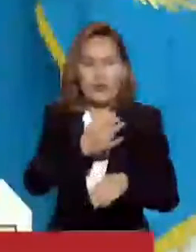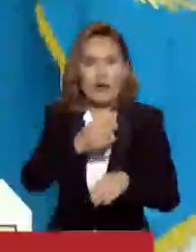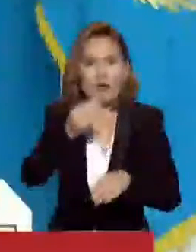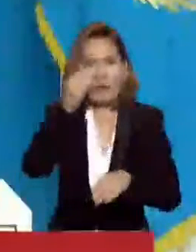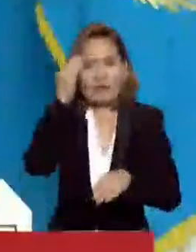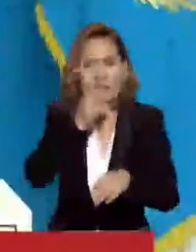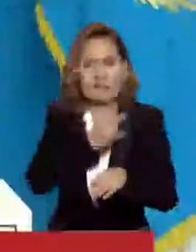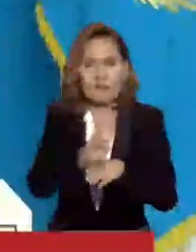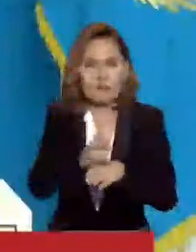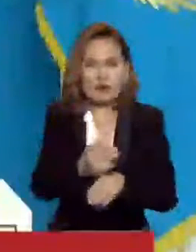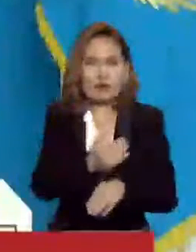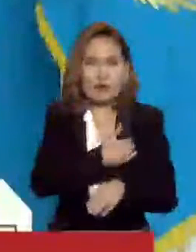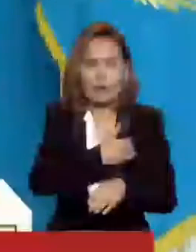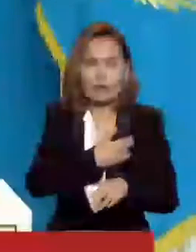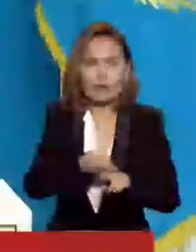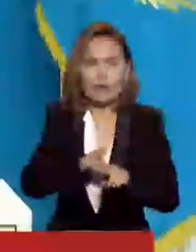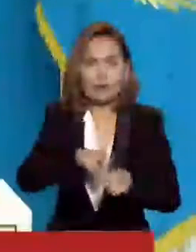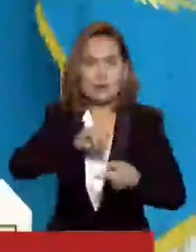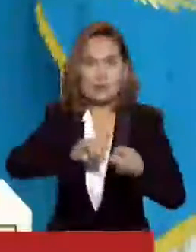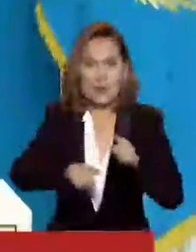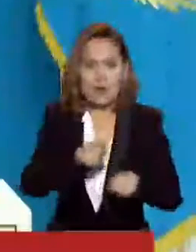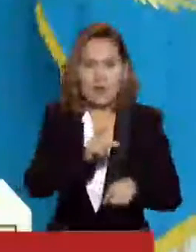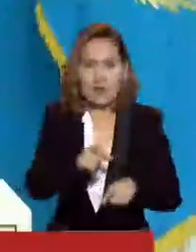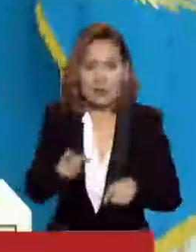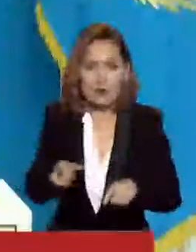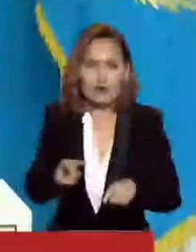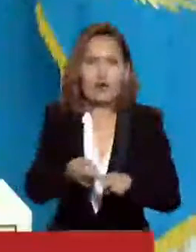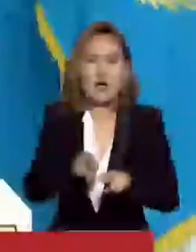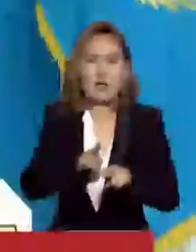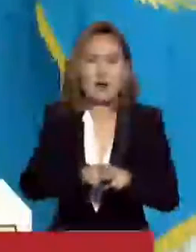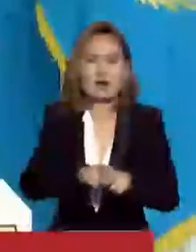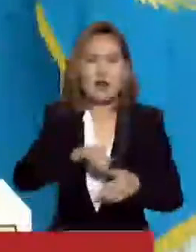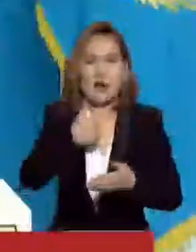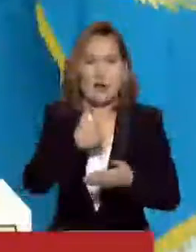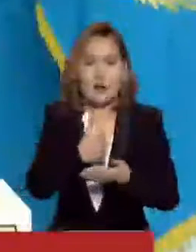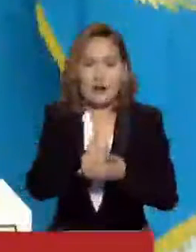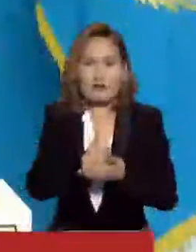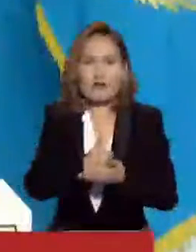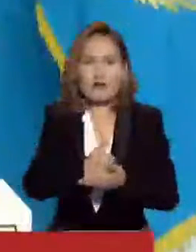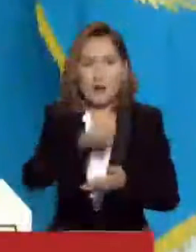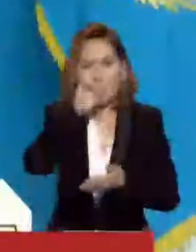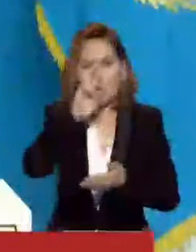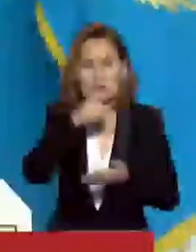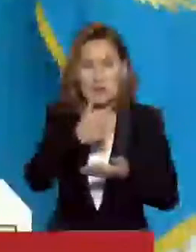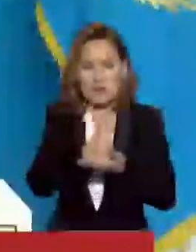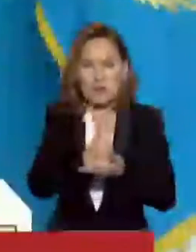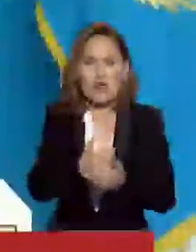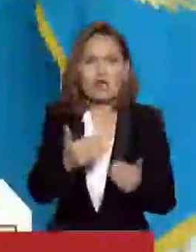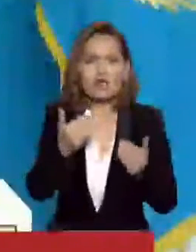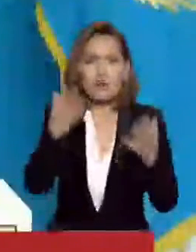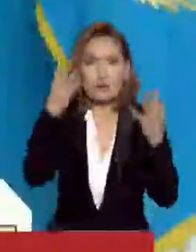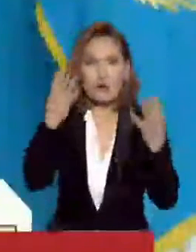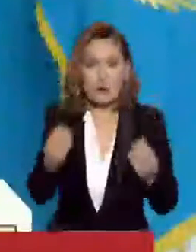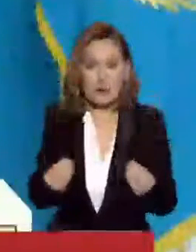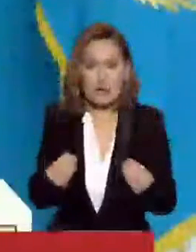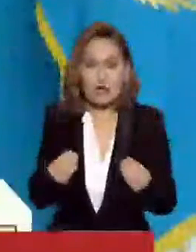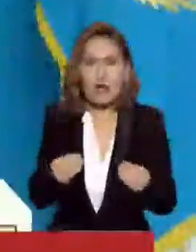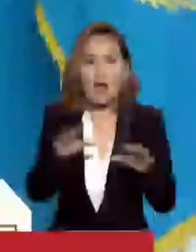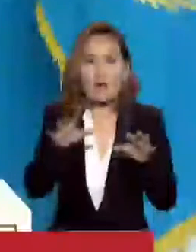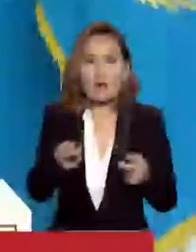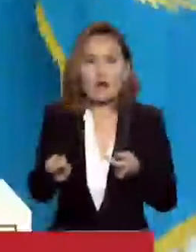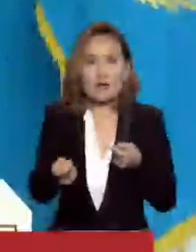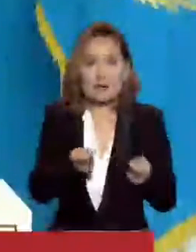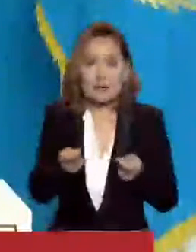финансово. Именно заговорщиков. Поэтому, как глава государства, из сегодняшнего дня председатель